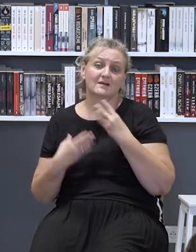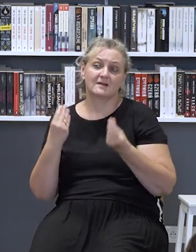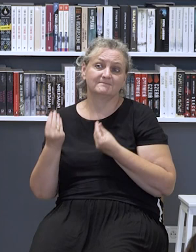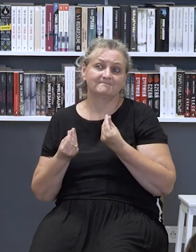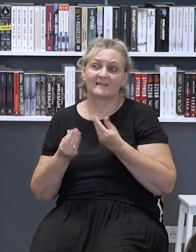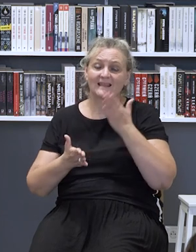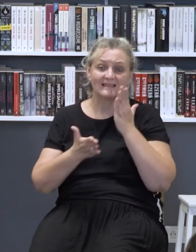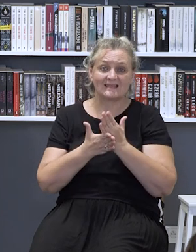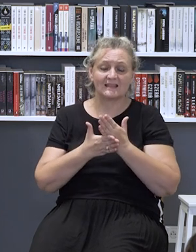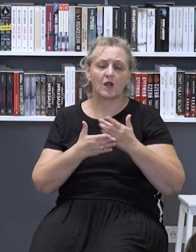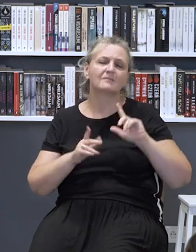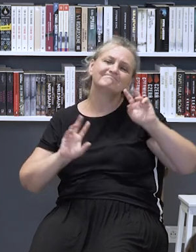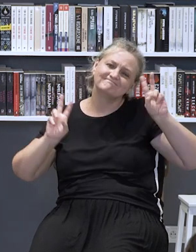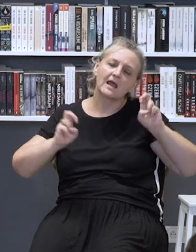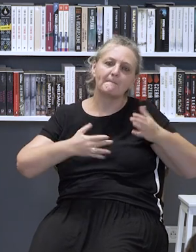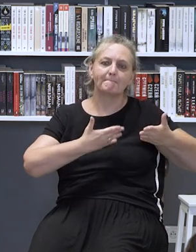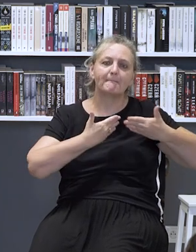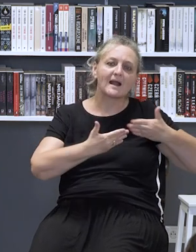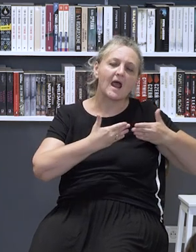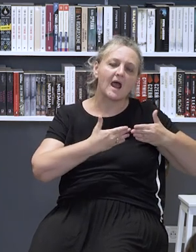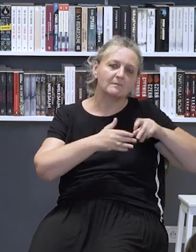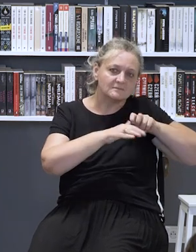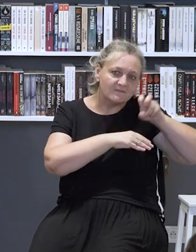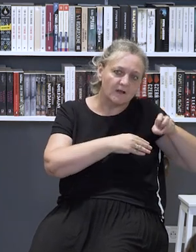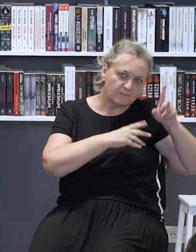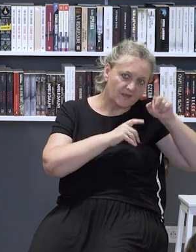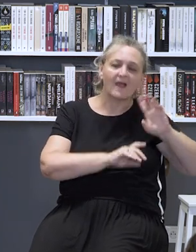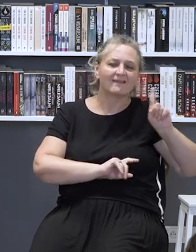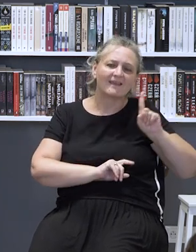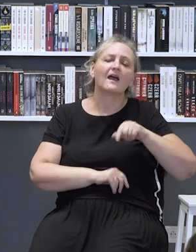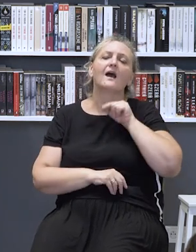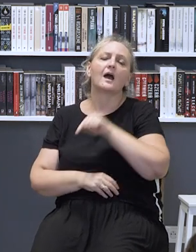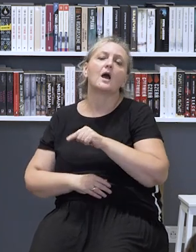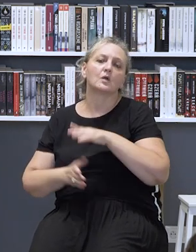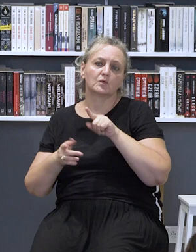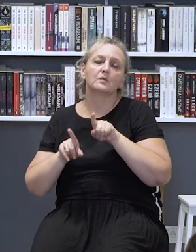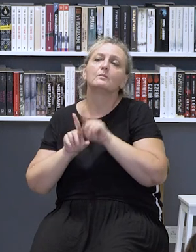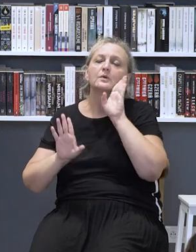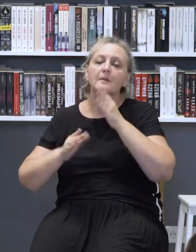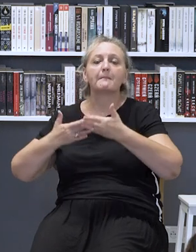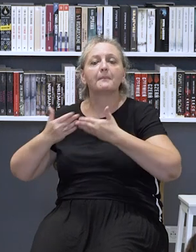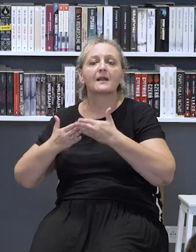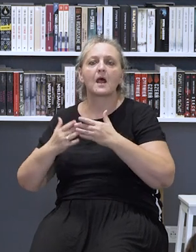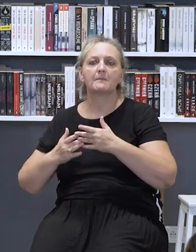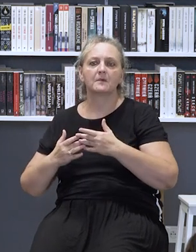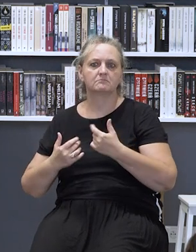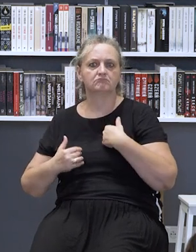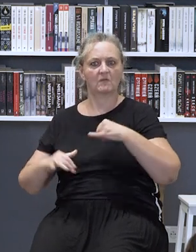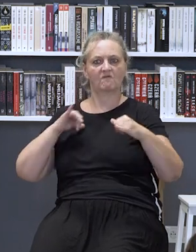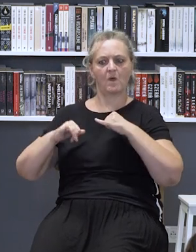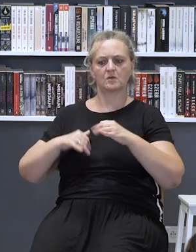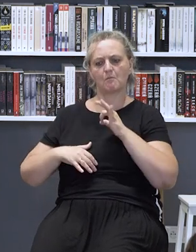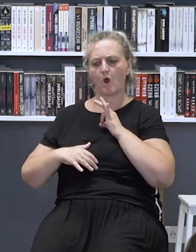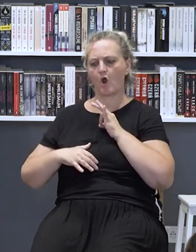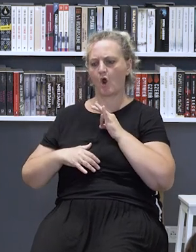to była nie tylko brama do piekła, to była brama do władzy. Kto miał mapę, ten mógł powiedzieć, a ten fragment świata